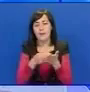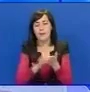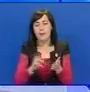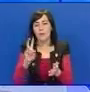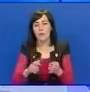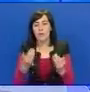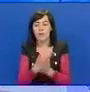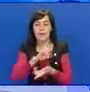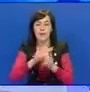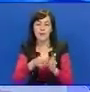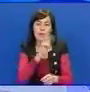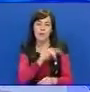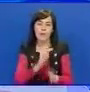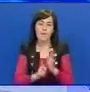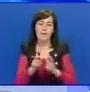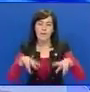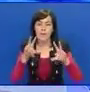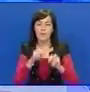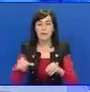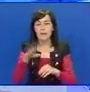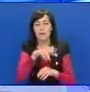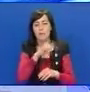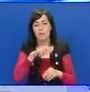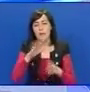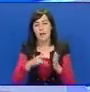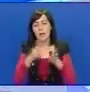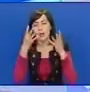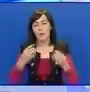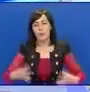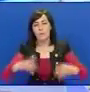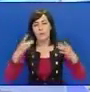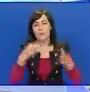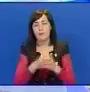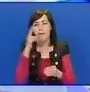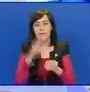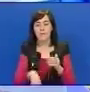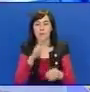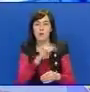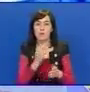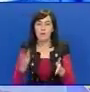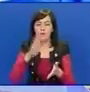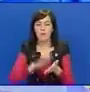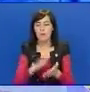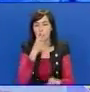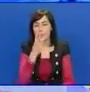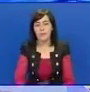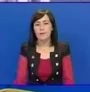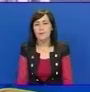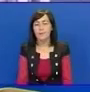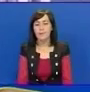жаңаруда. Жұмысты қолға алған мамандар барлық істі қала күні мерекесіне дейін бітіреміз дейді. Жұмыс барысымен танысып қайтқан тілші тарқатады.